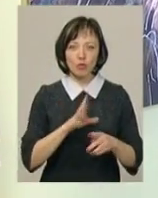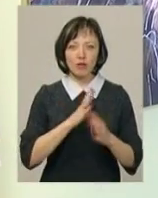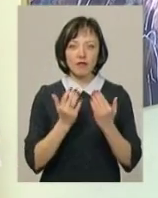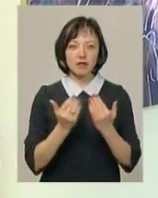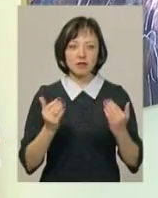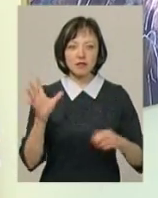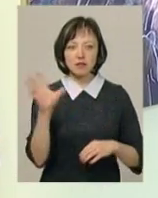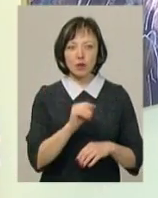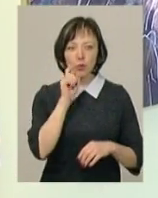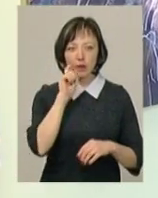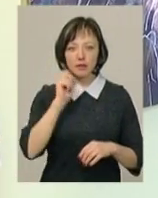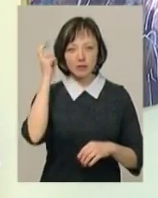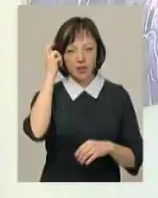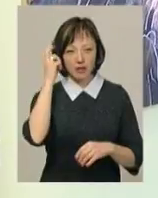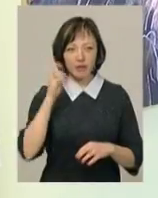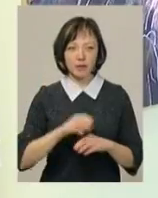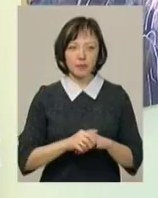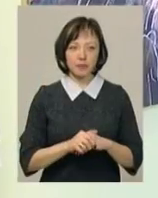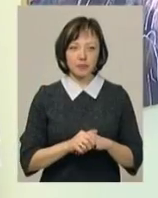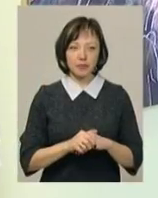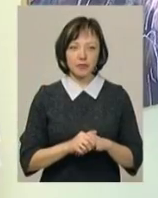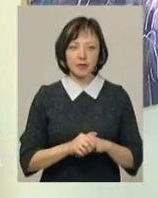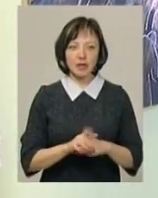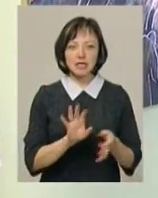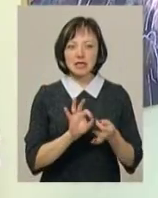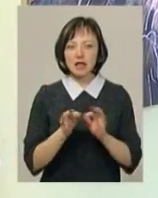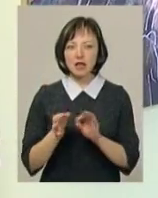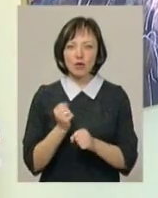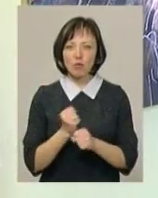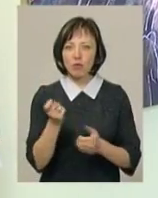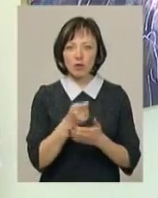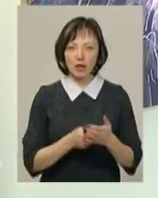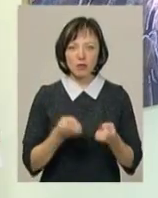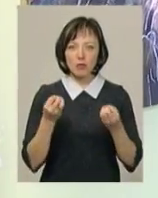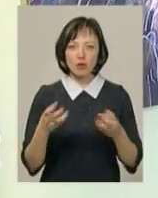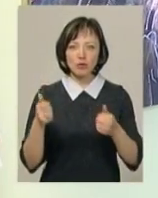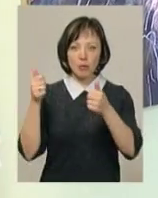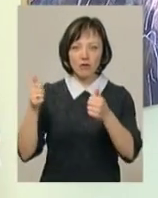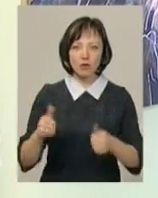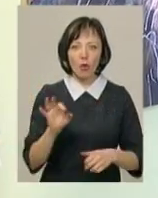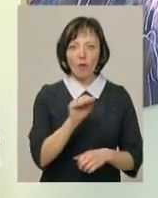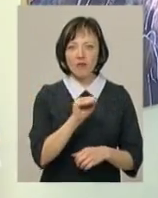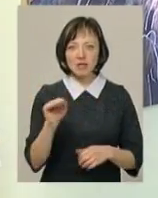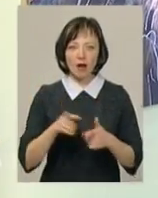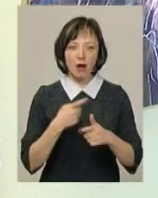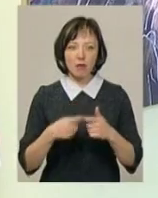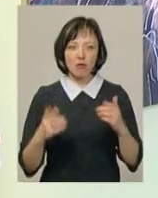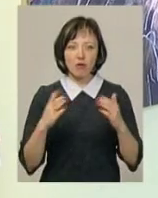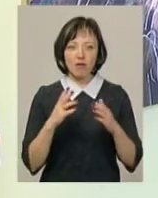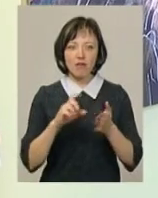виставках всеукраїнських в Києві. Вони складніться роботи, це не ті, які можна повішати в офісі або над ліжком,